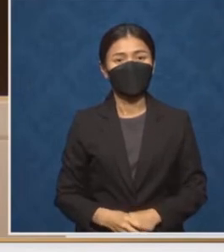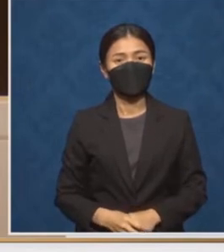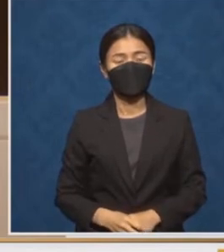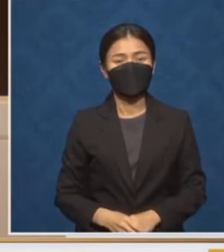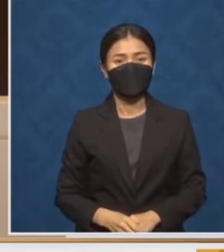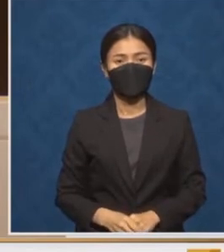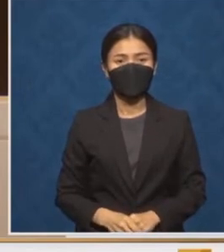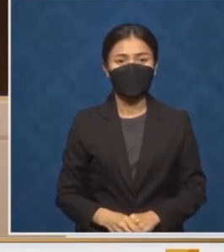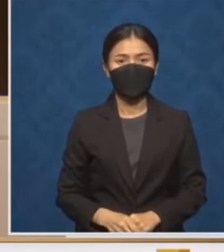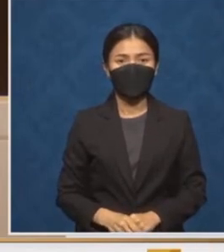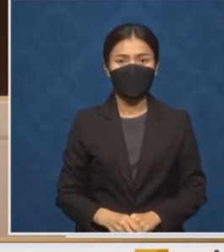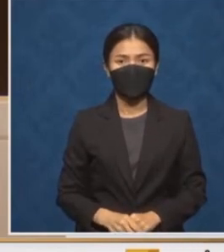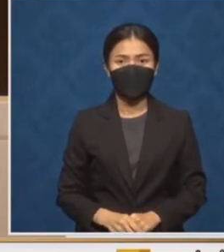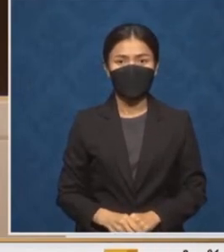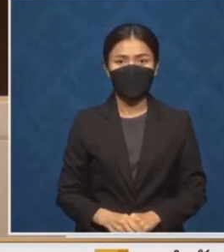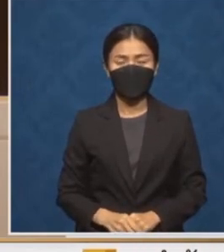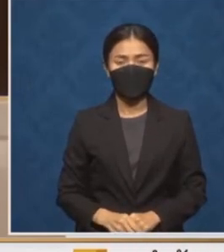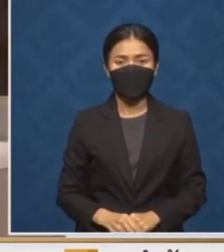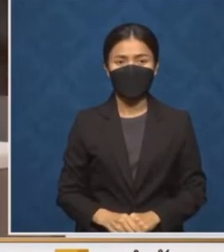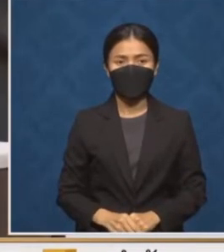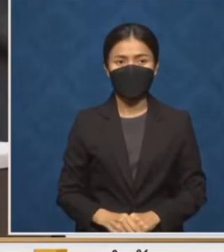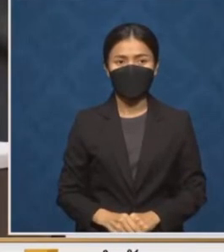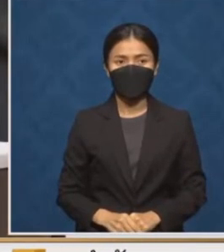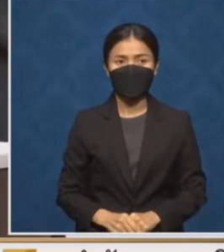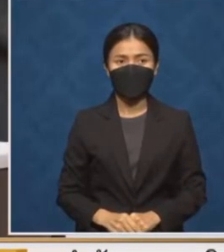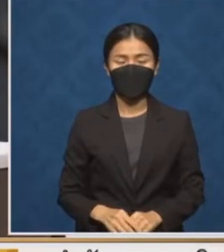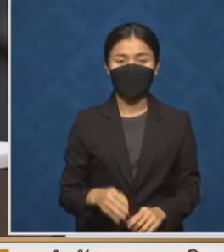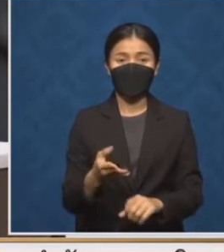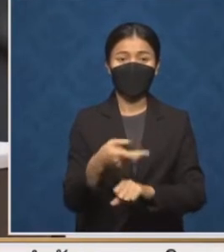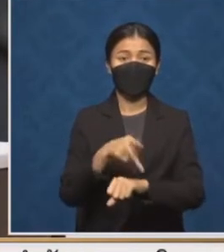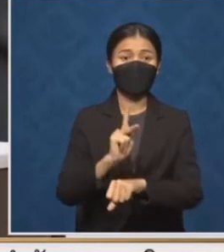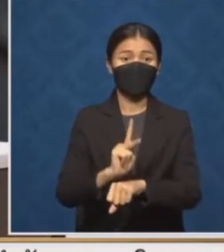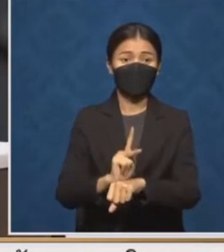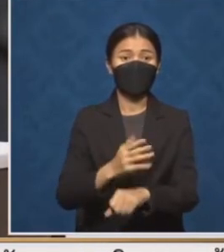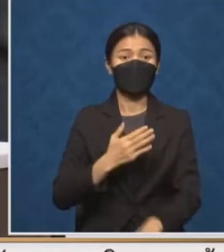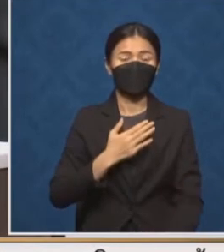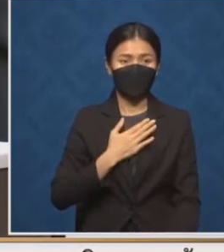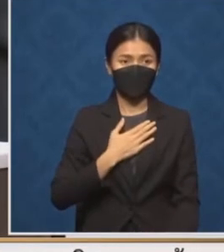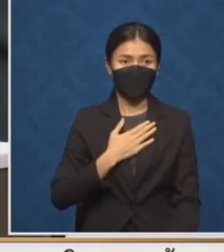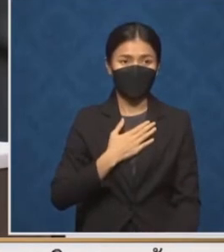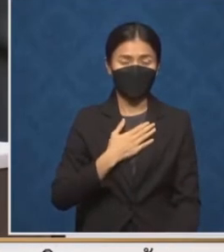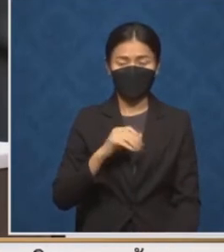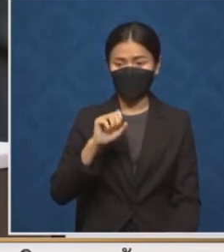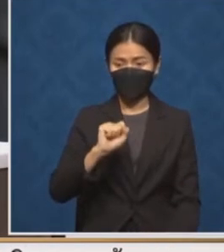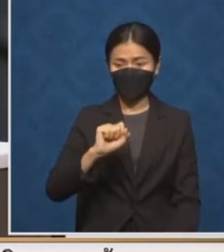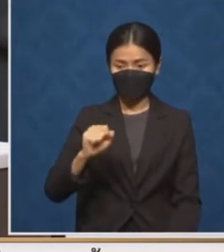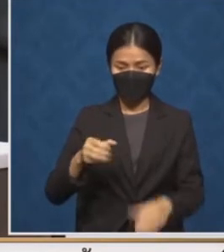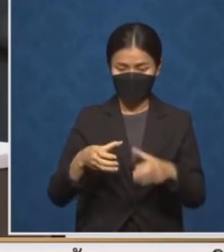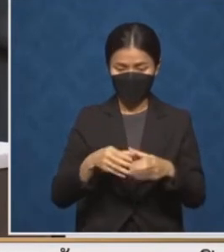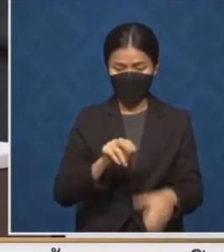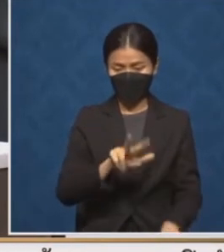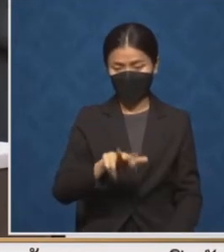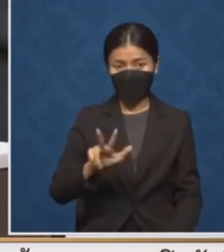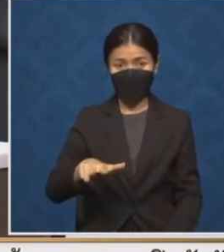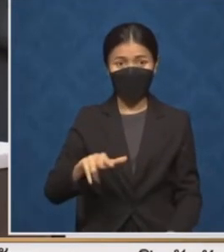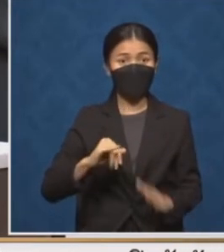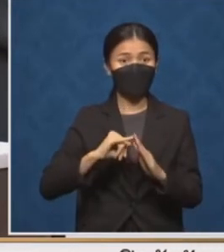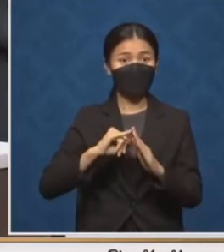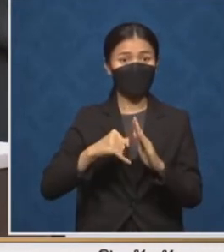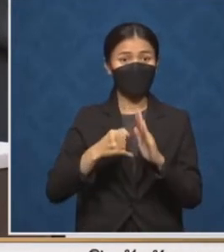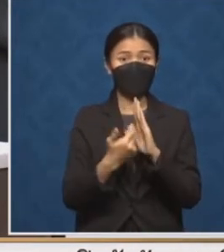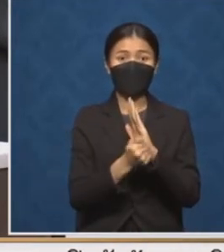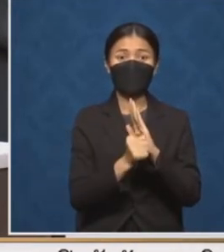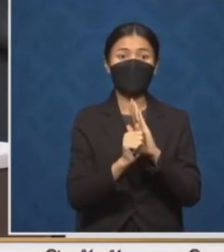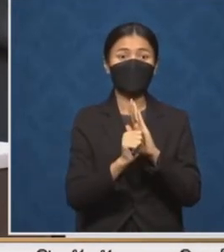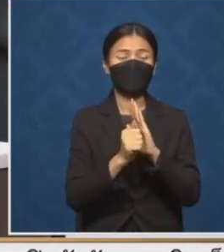ท่านประธานที่เคารพผมขจิตชัยนิคมสมาชิกสภาผู้แทนราษฎรพรรคเพื่อไทยจังหวัดอุดรธานีในฐ